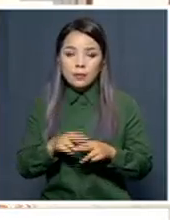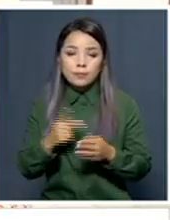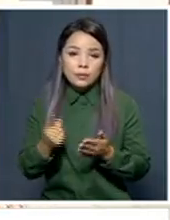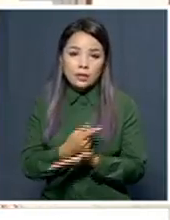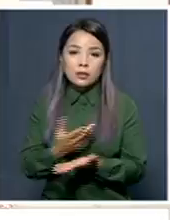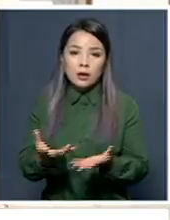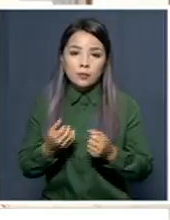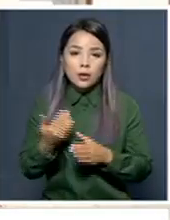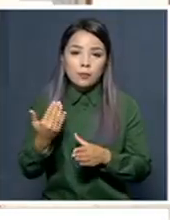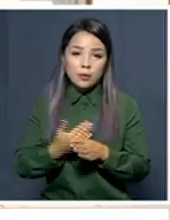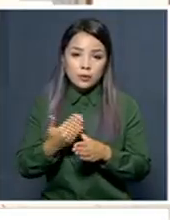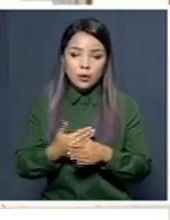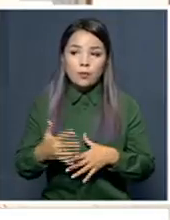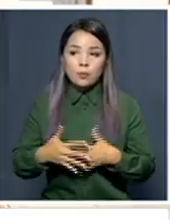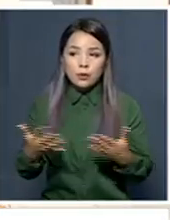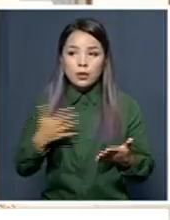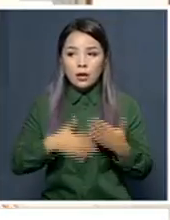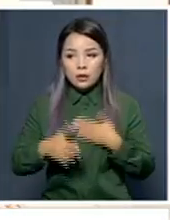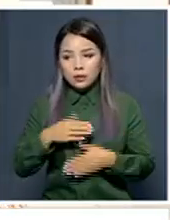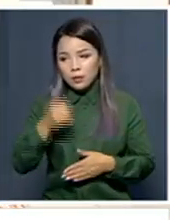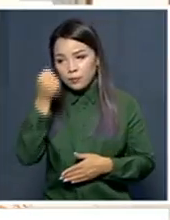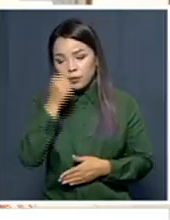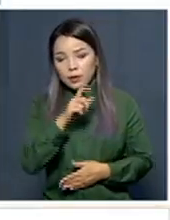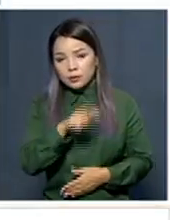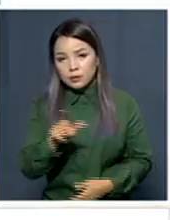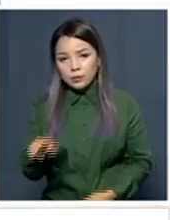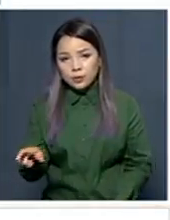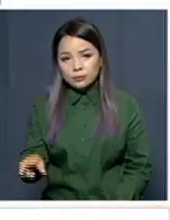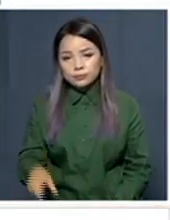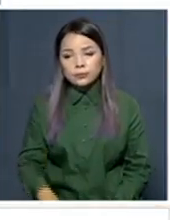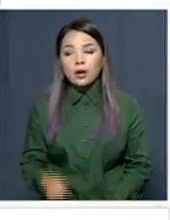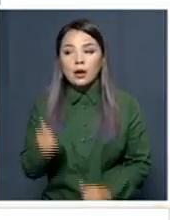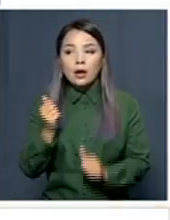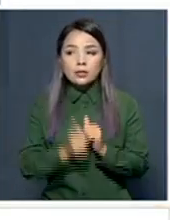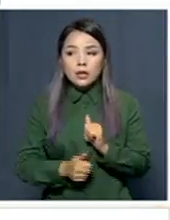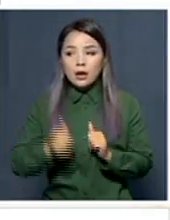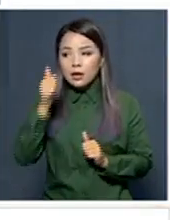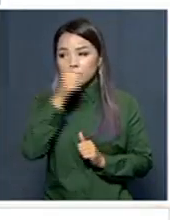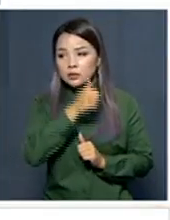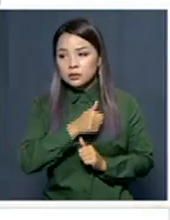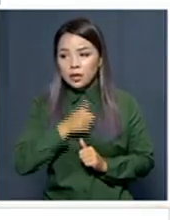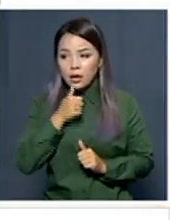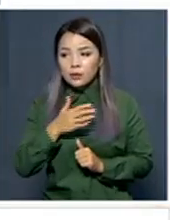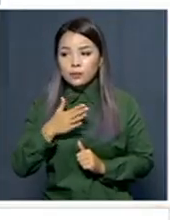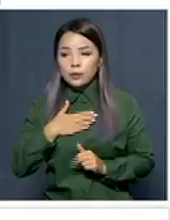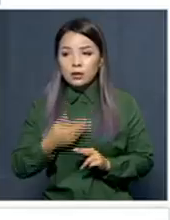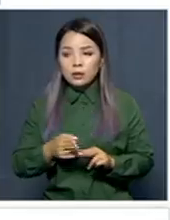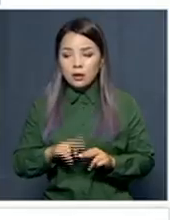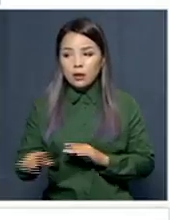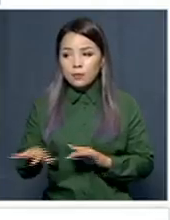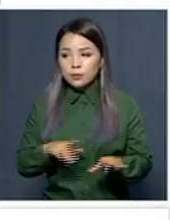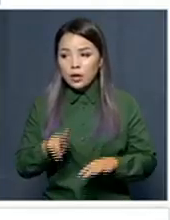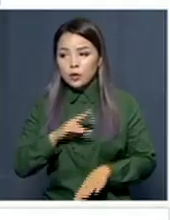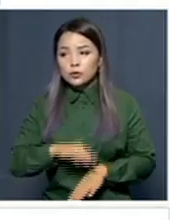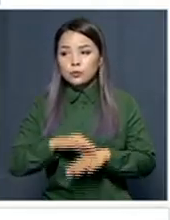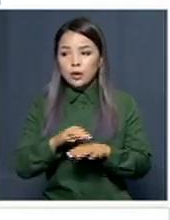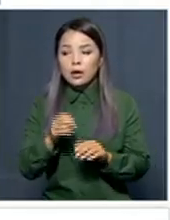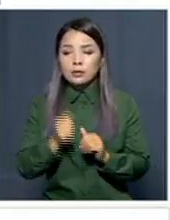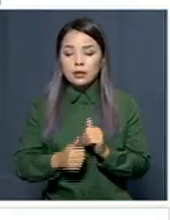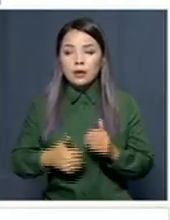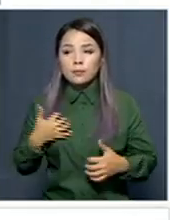маған көмектесіп жүре берсе, риза боламын осы адамдарға. Жылда осы істі жақсы амалды шараға